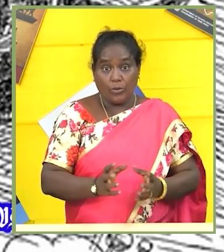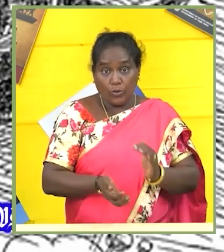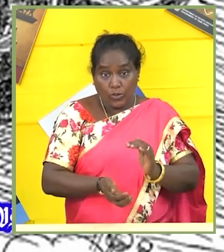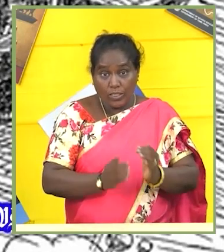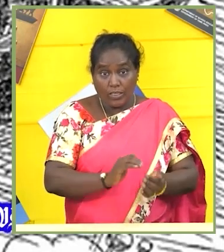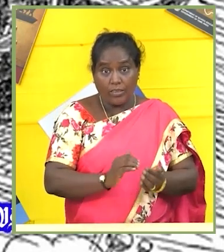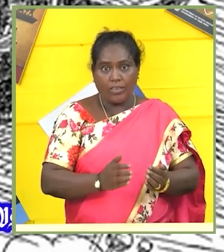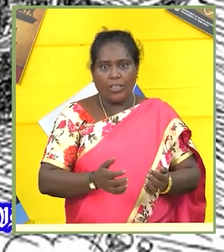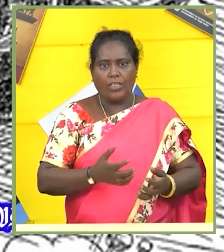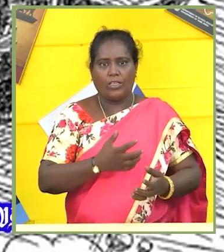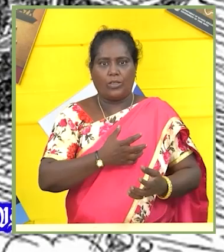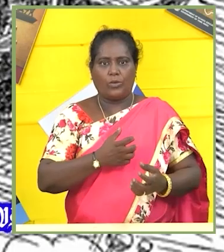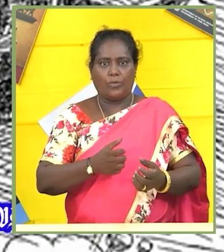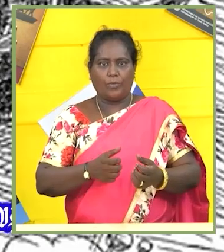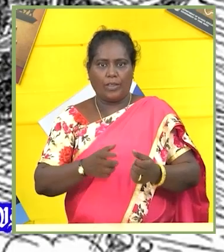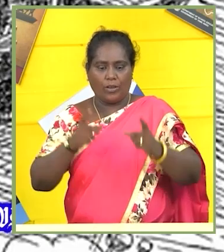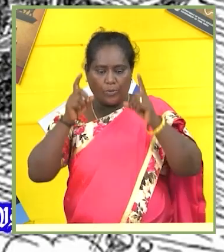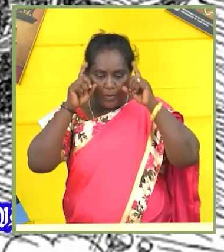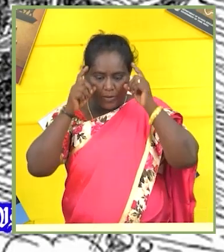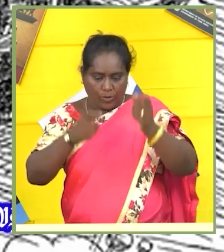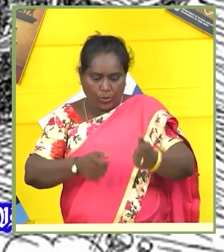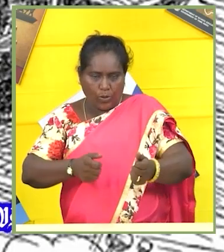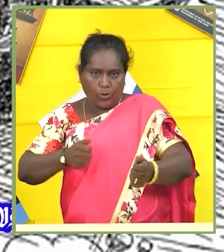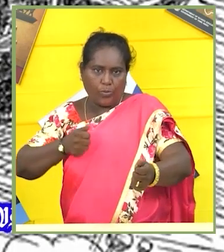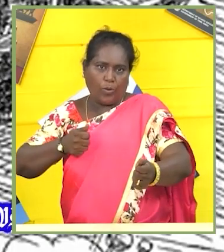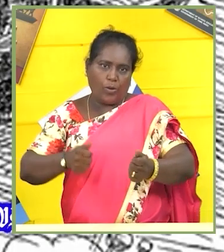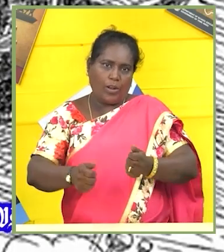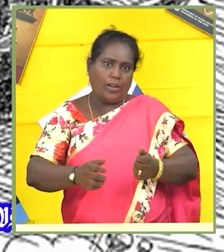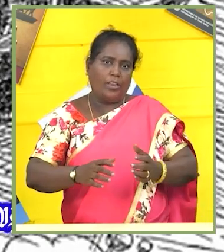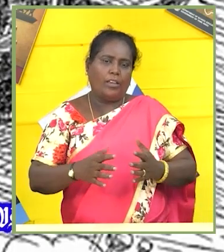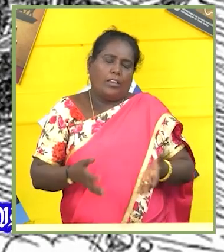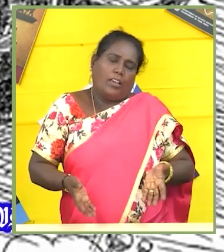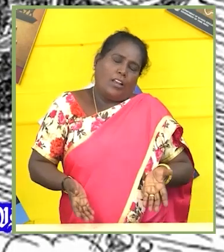மரணமுற்றவர்களுக்காக நடப்படுவதே அந்த புலி குத்திக்கள். இது மாதிரி